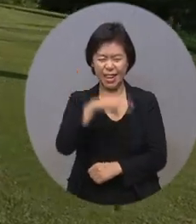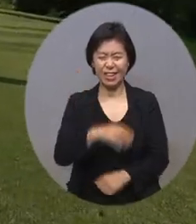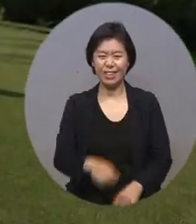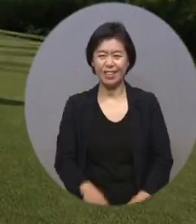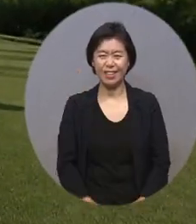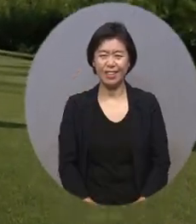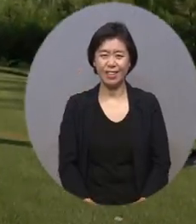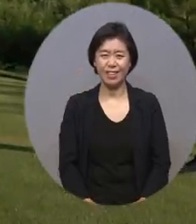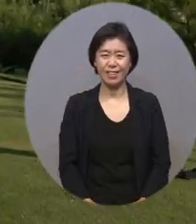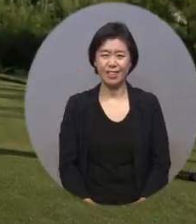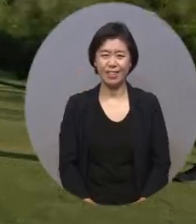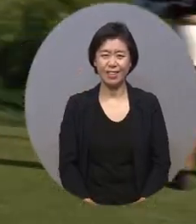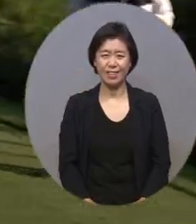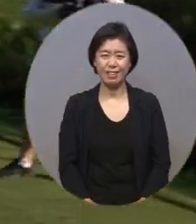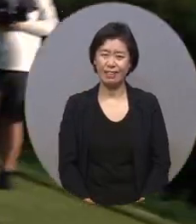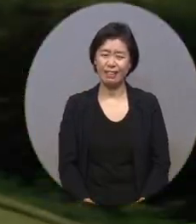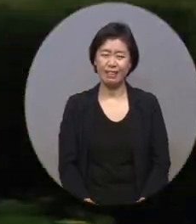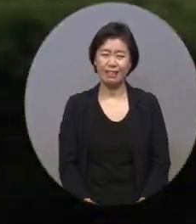나 말렸다, 말렸어.